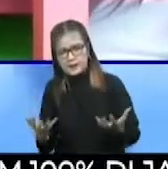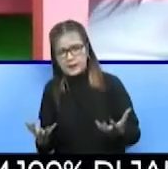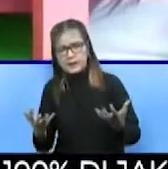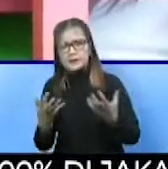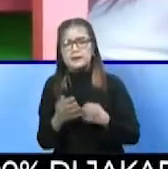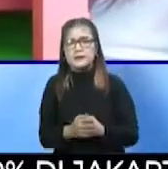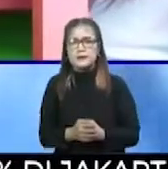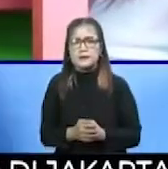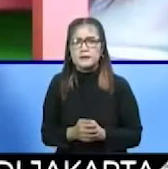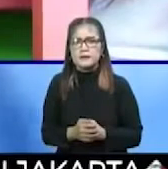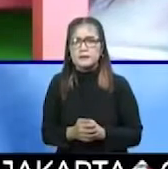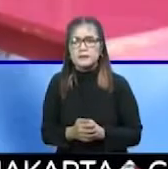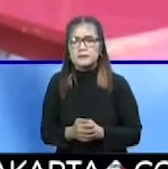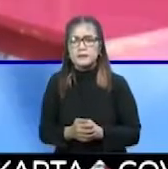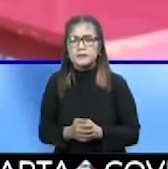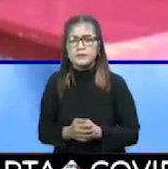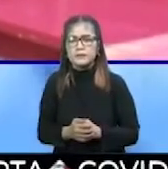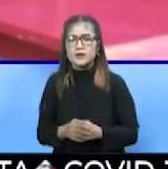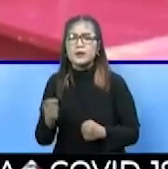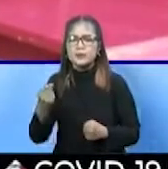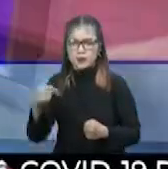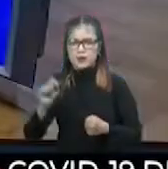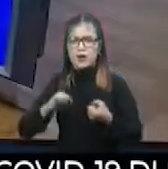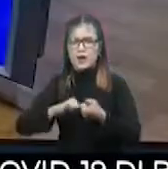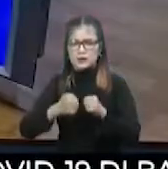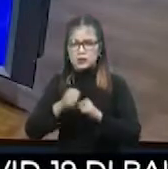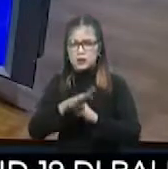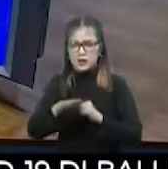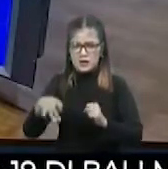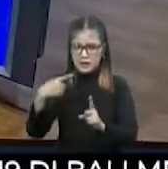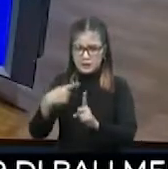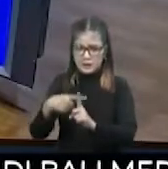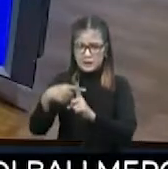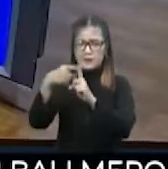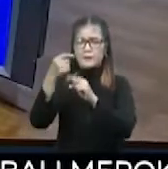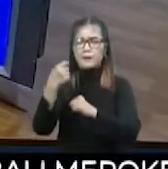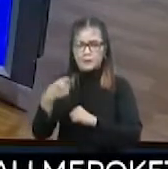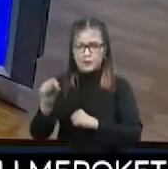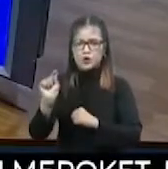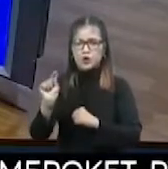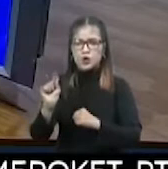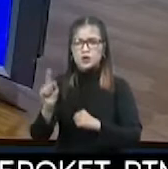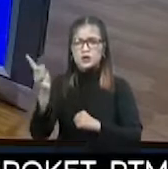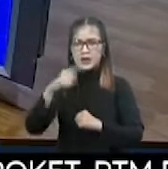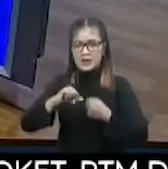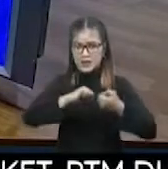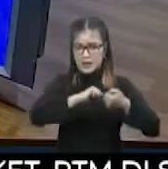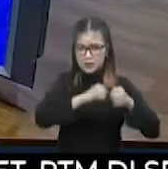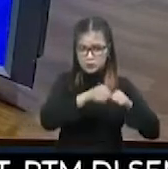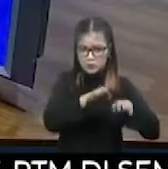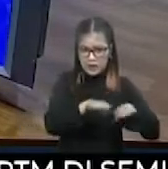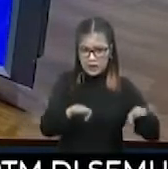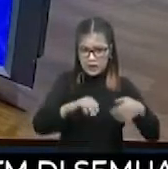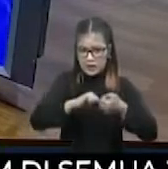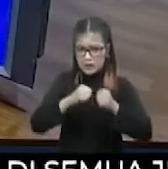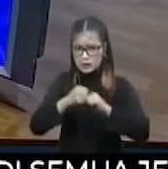divaksin. Memang ada peningkatan juga kasus anak. Nah, kalau melihat dari angkanya, Dok, baik itu pertambahan dari kasus anak, kemudian kasus lansia, maupun kasus